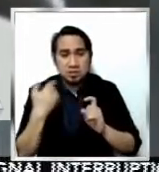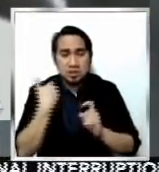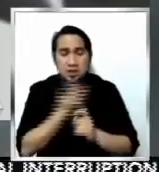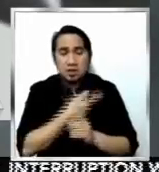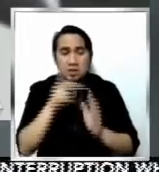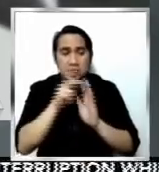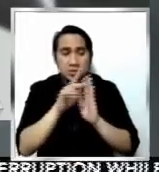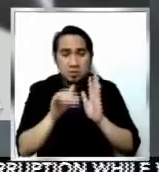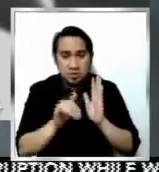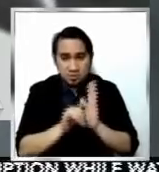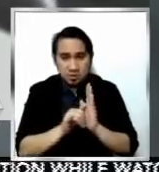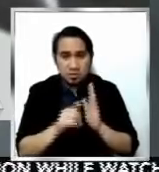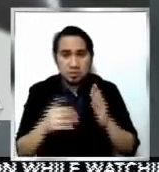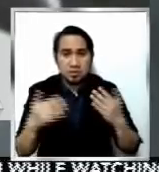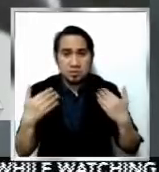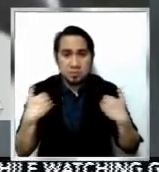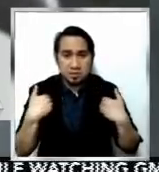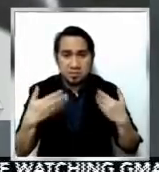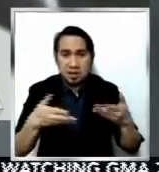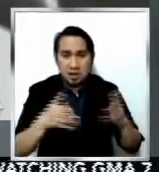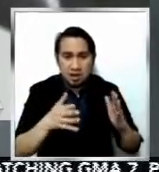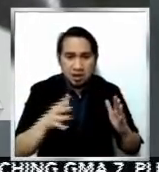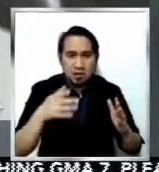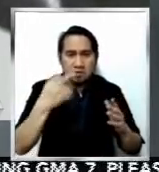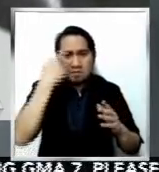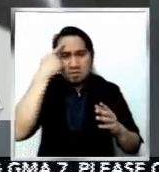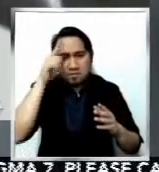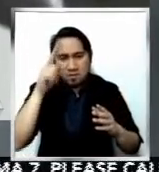tayo sa mga alborario, di ba? Yung mga